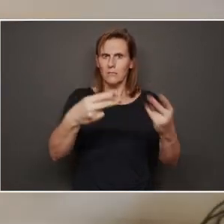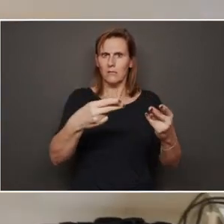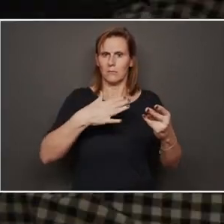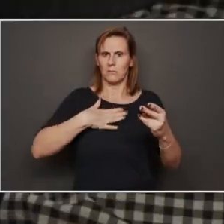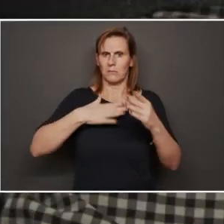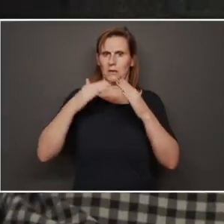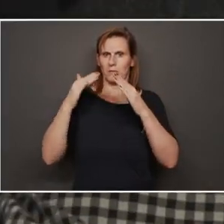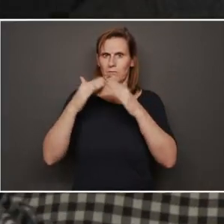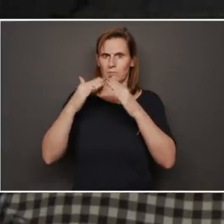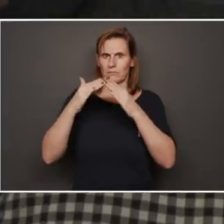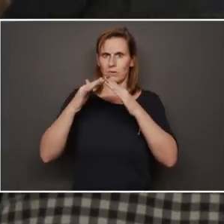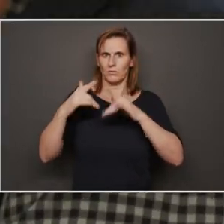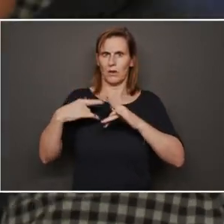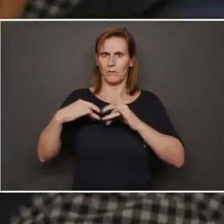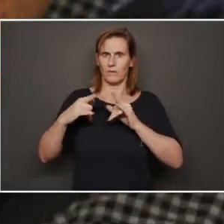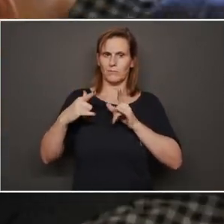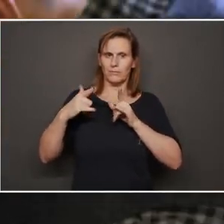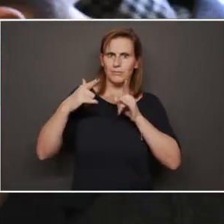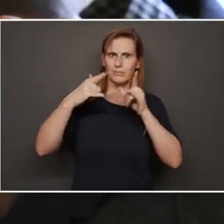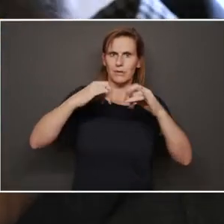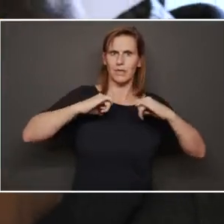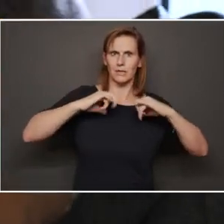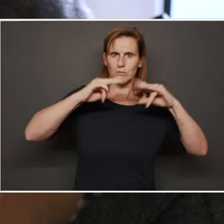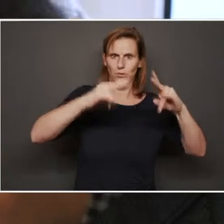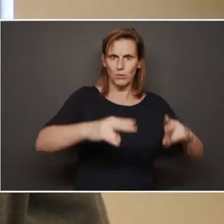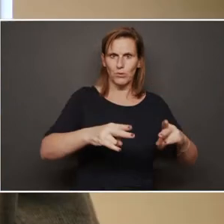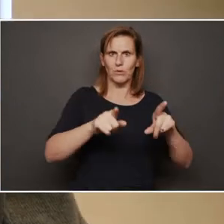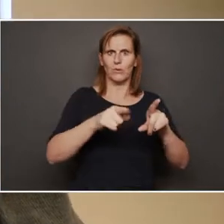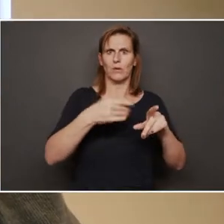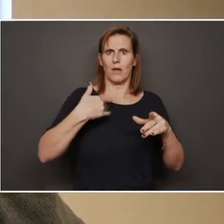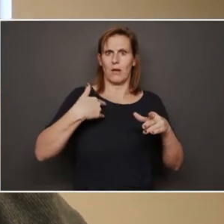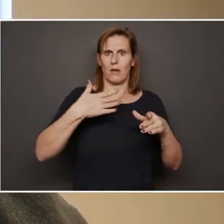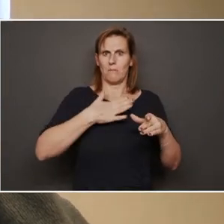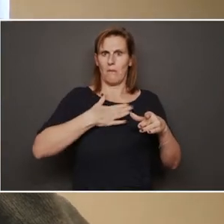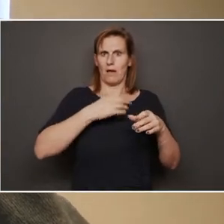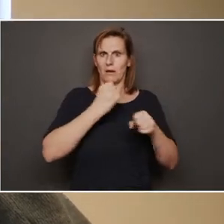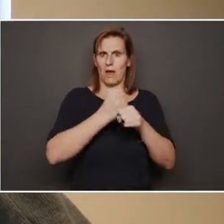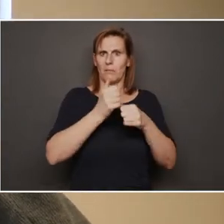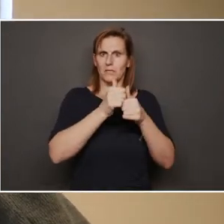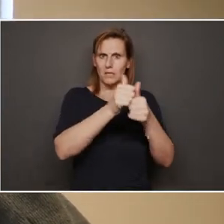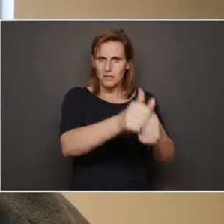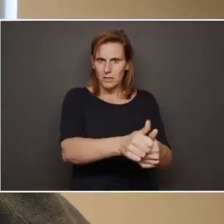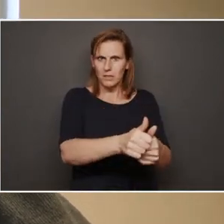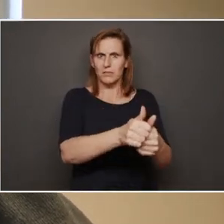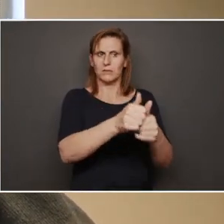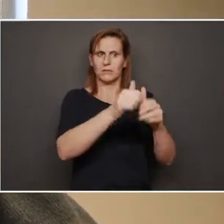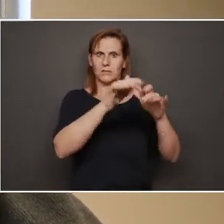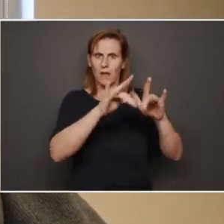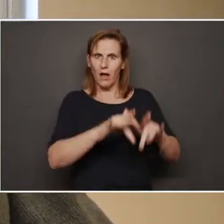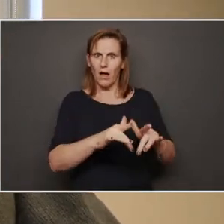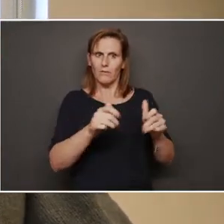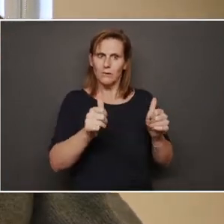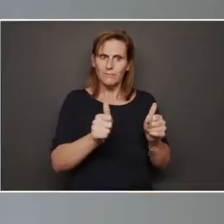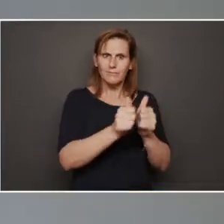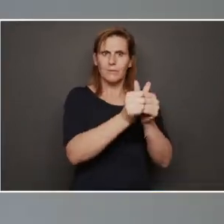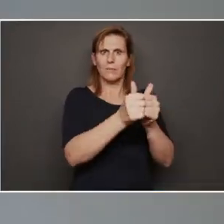mich nach Innsbruck. Dann kommt mein Arbeitsassistent, der mir bei manchen Sachen